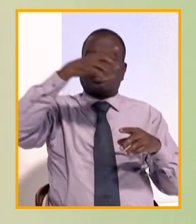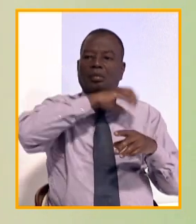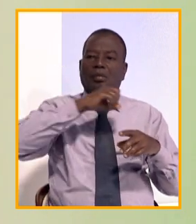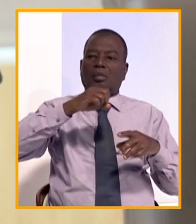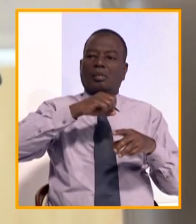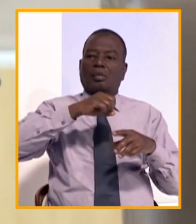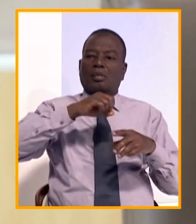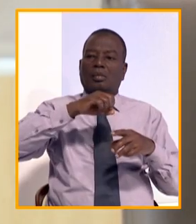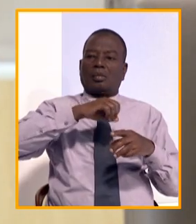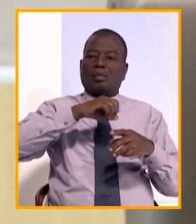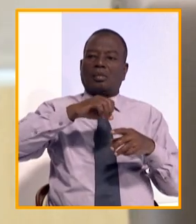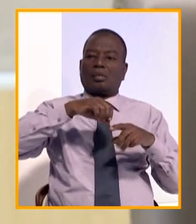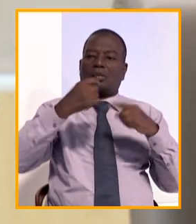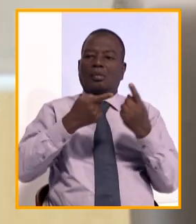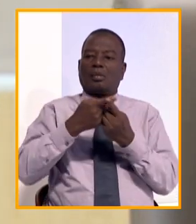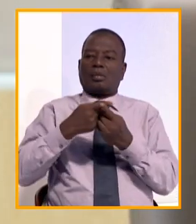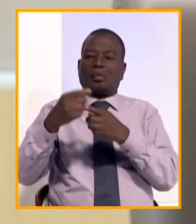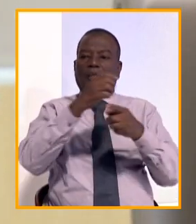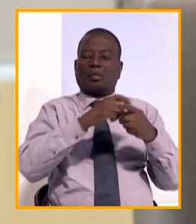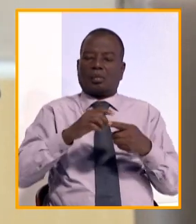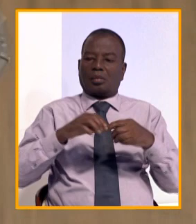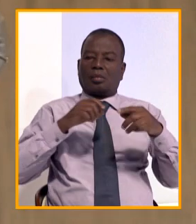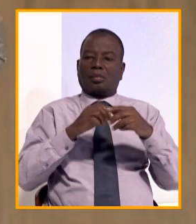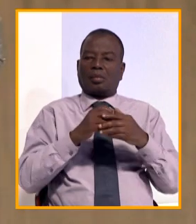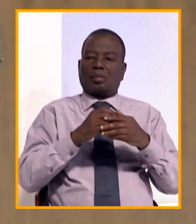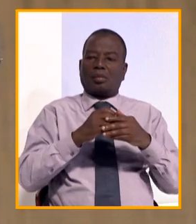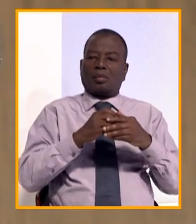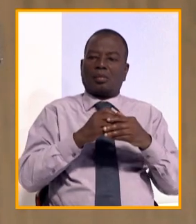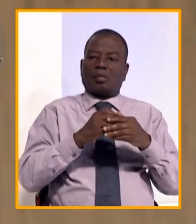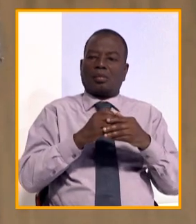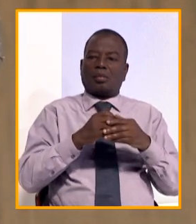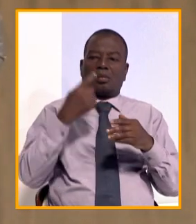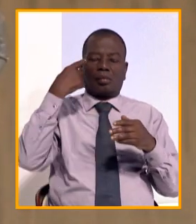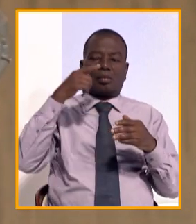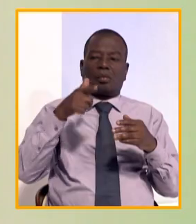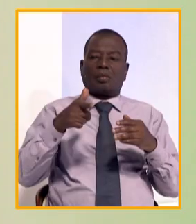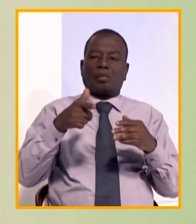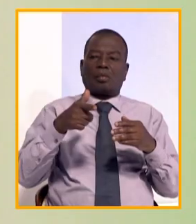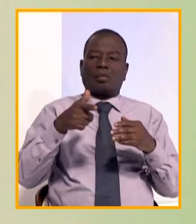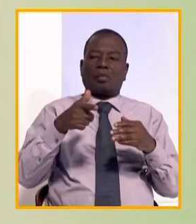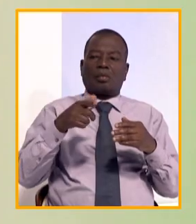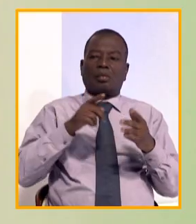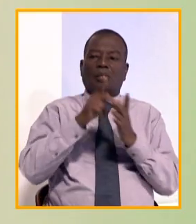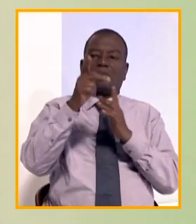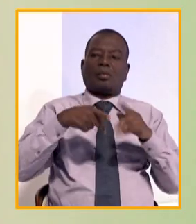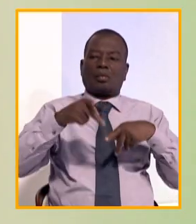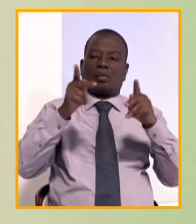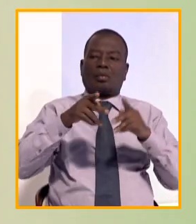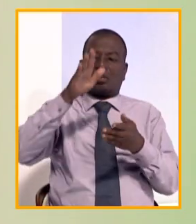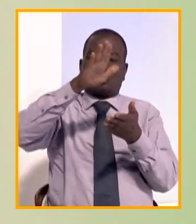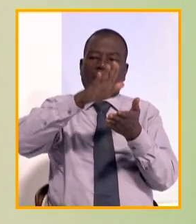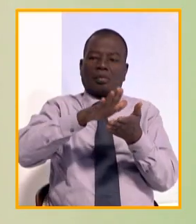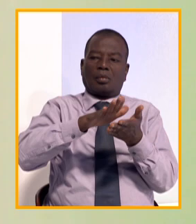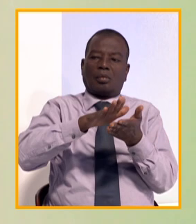la cellule de coordination, de suivi et de réinsertion. En effet, ce projet a permis de